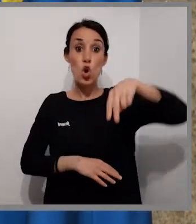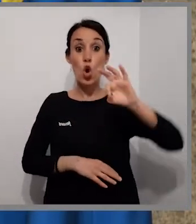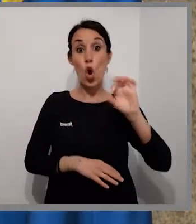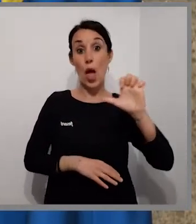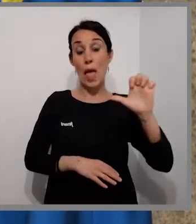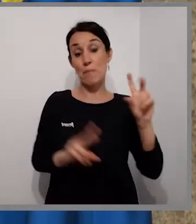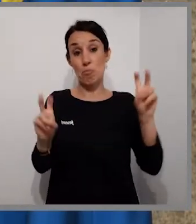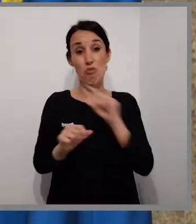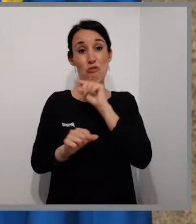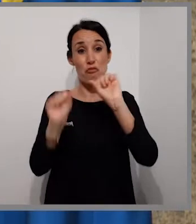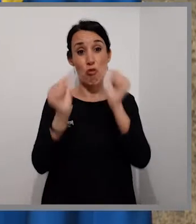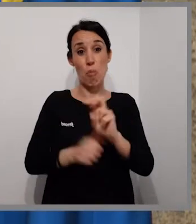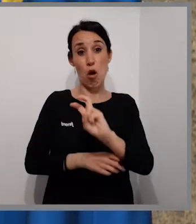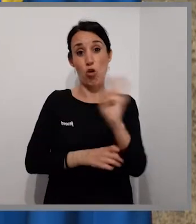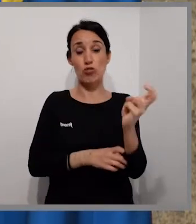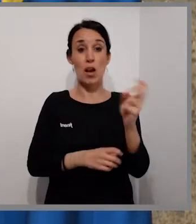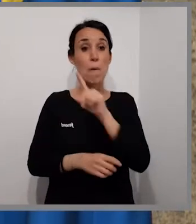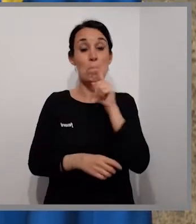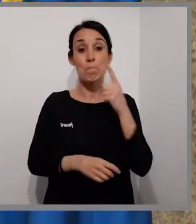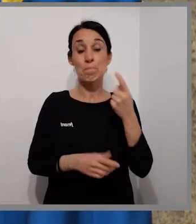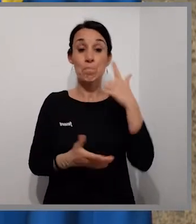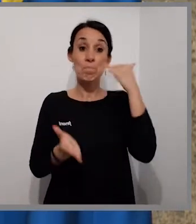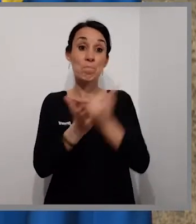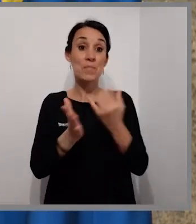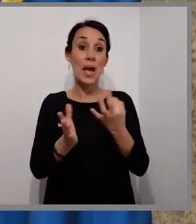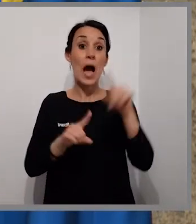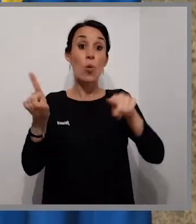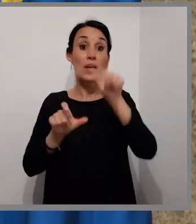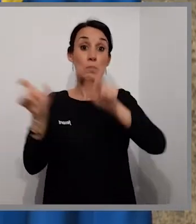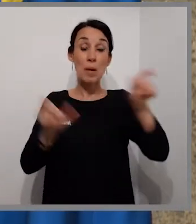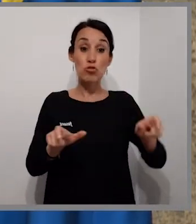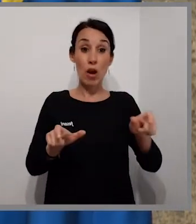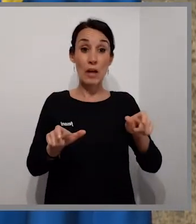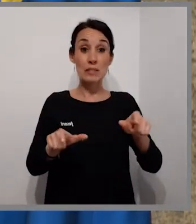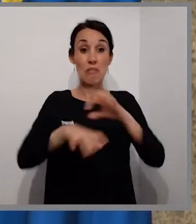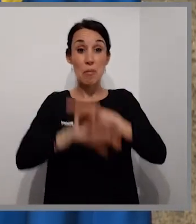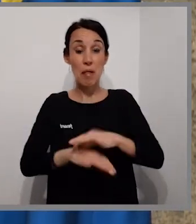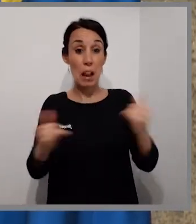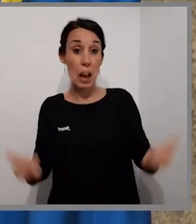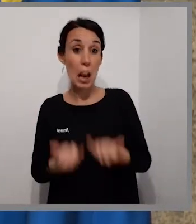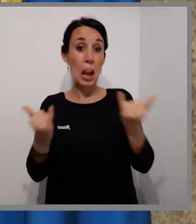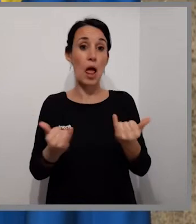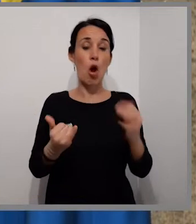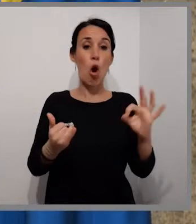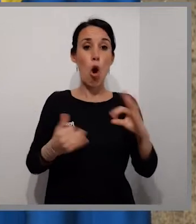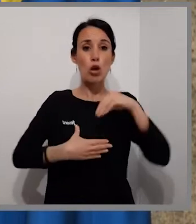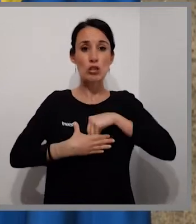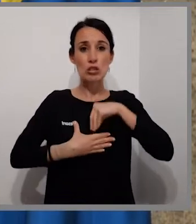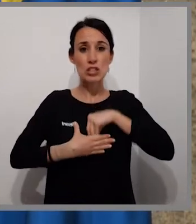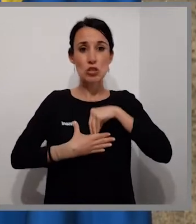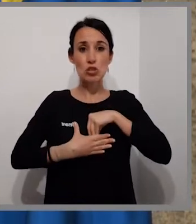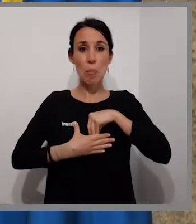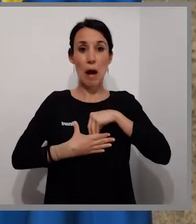dir-ho d'una altra manera és l'experiència que fa que algunes persones malaltes lleus o